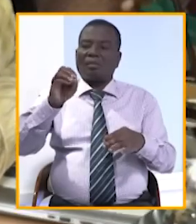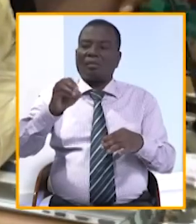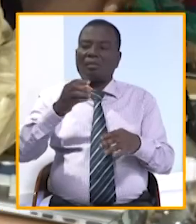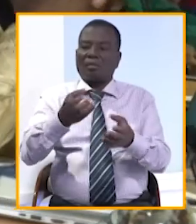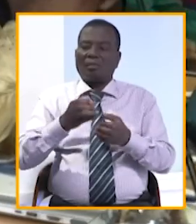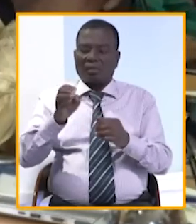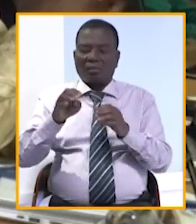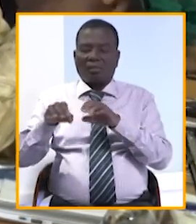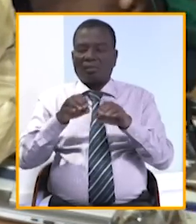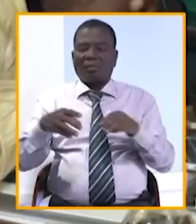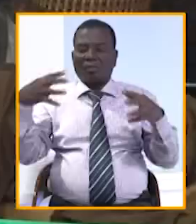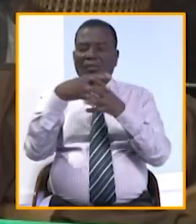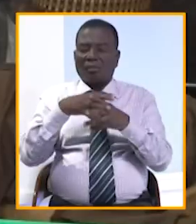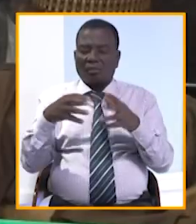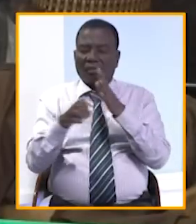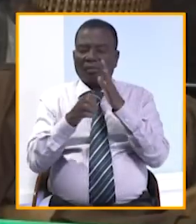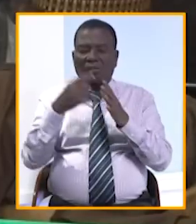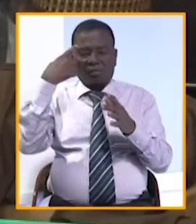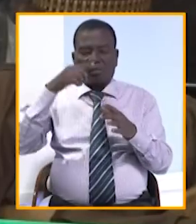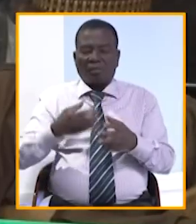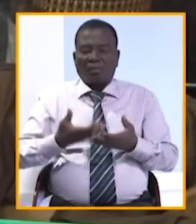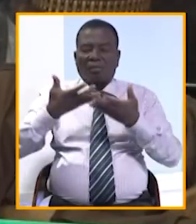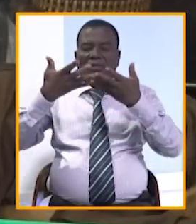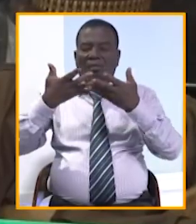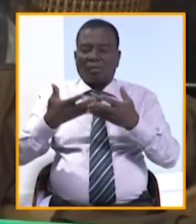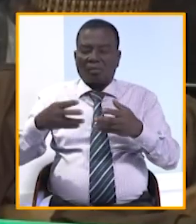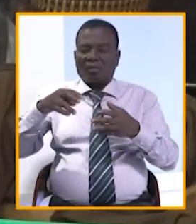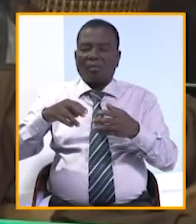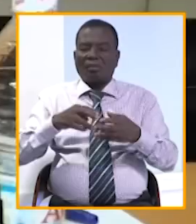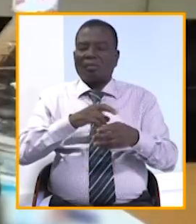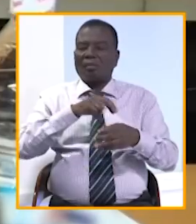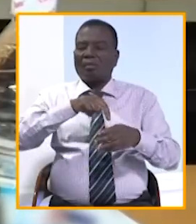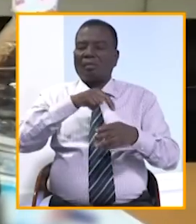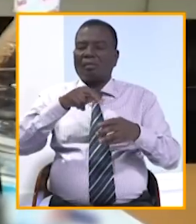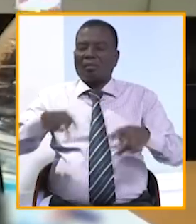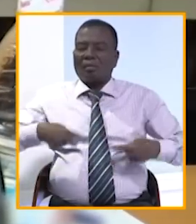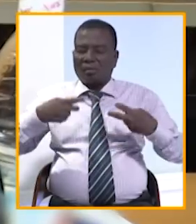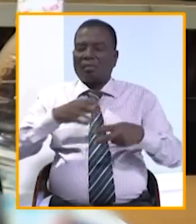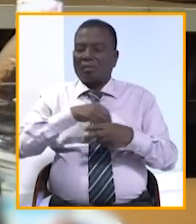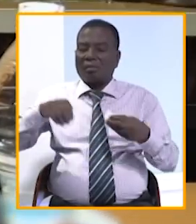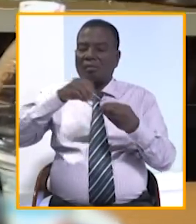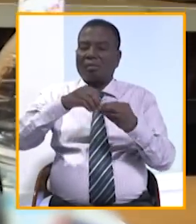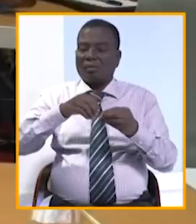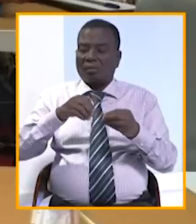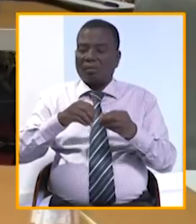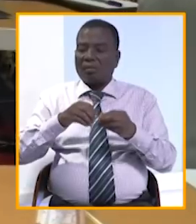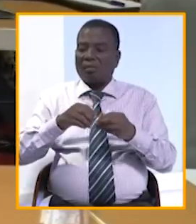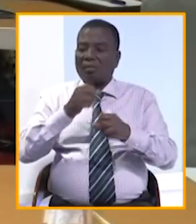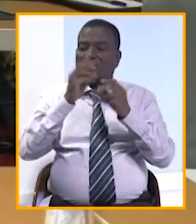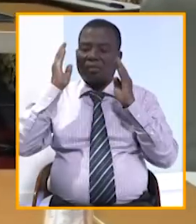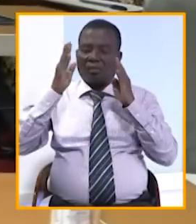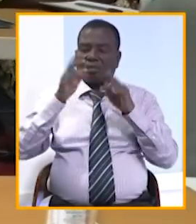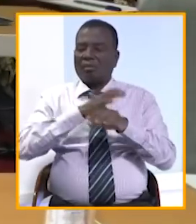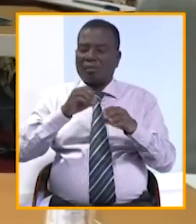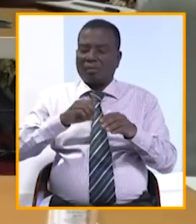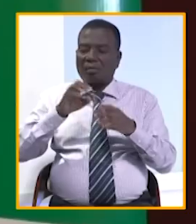union économique en Afrique de l'Ouest afin d'élever le niveau de vie de ses habitants tout en renforçant la stabilité économique